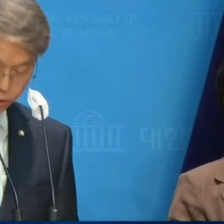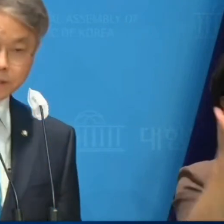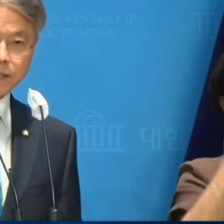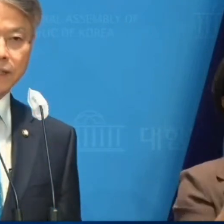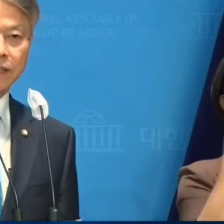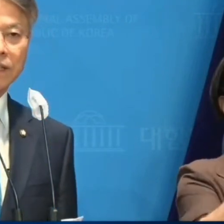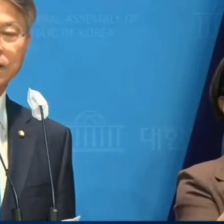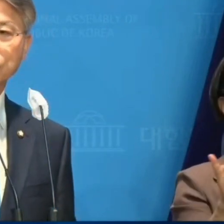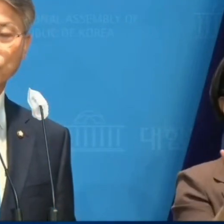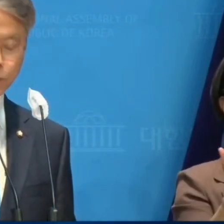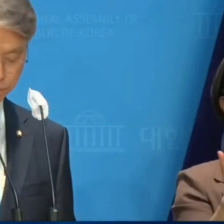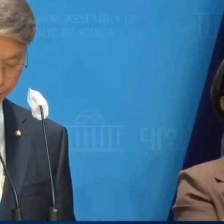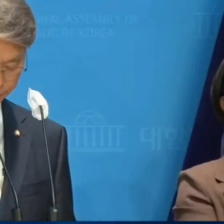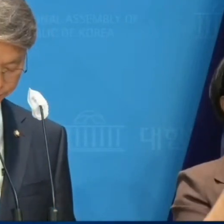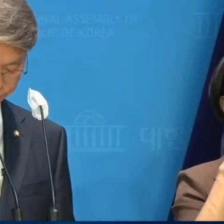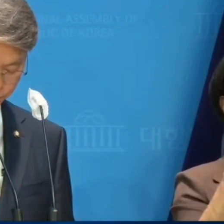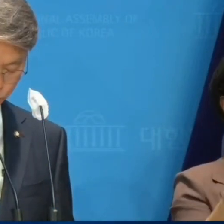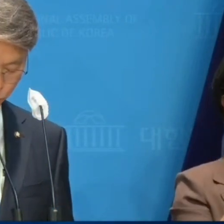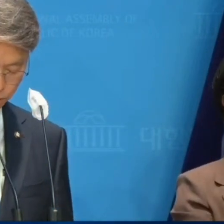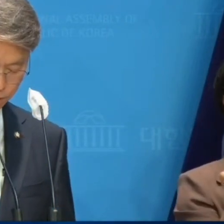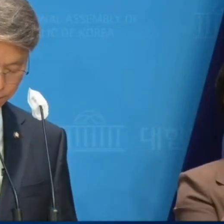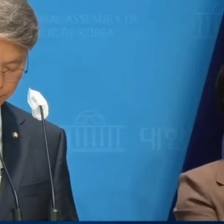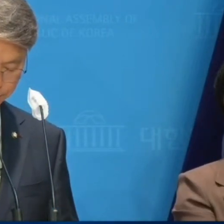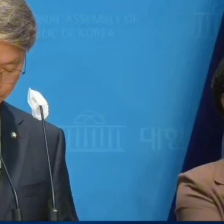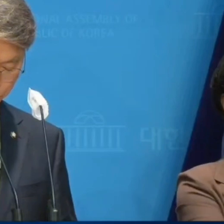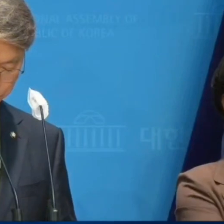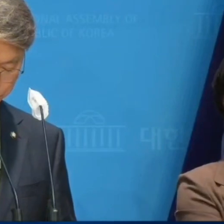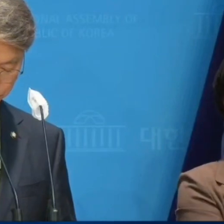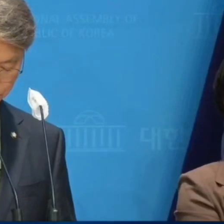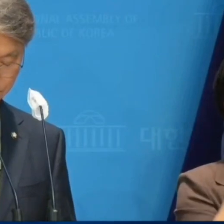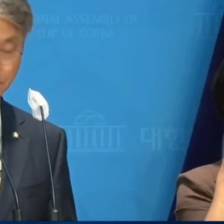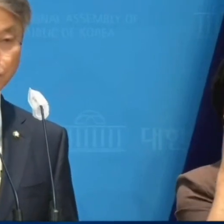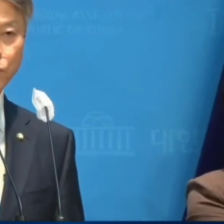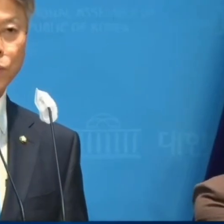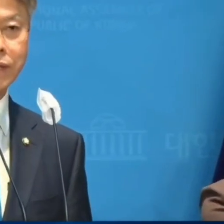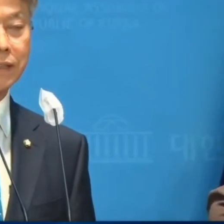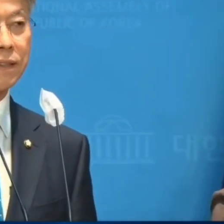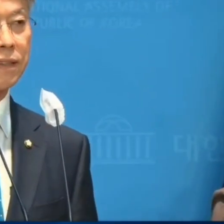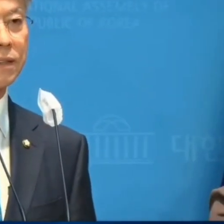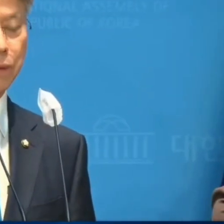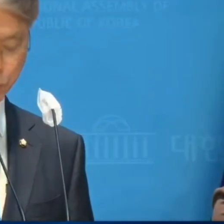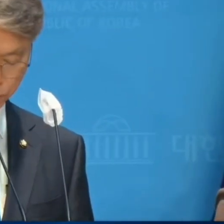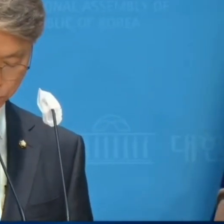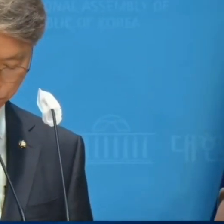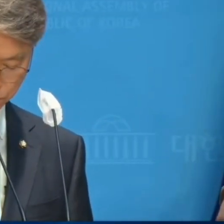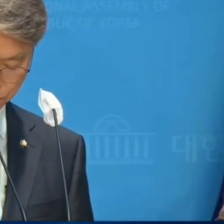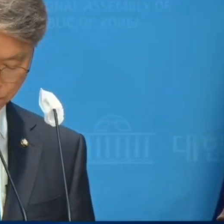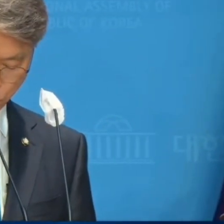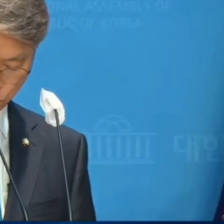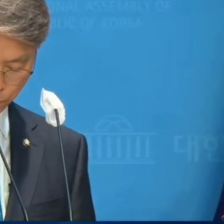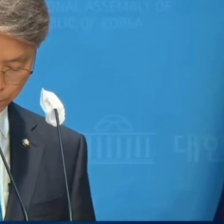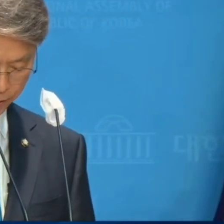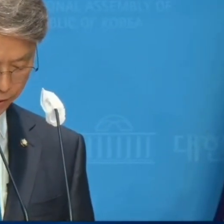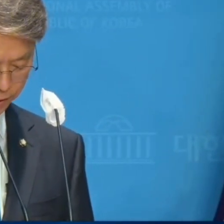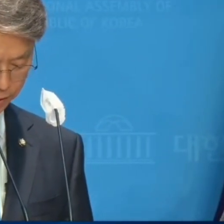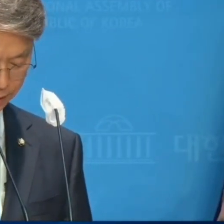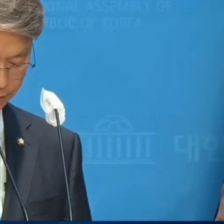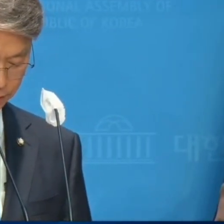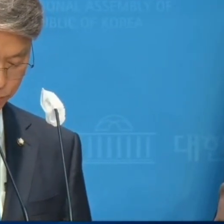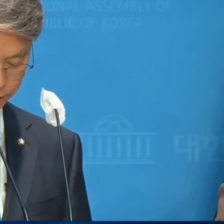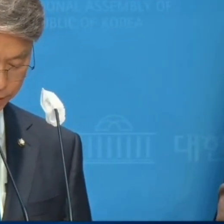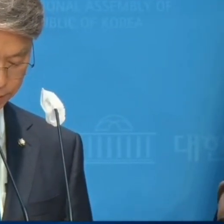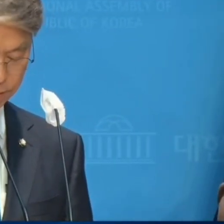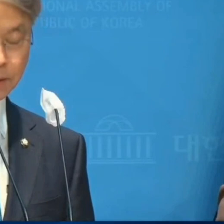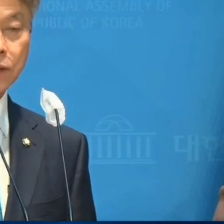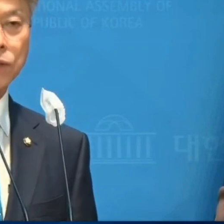대한민국 검사들에게 경고합니다. 권력만 바라보면서 권한을 남용하고 위법한 행위를